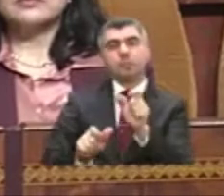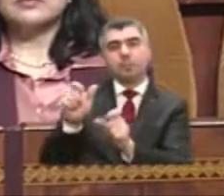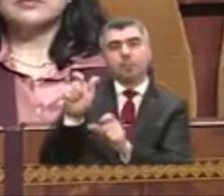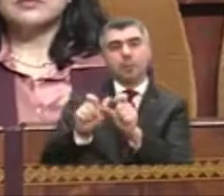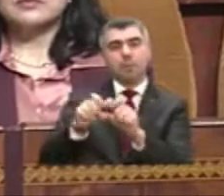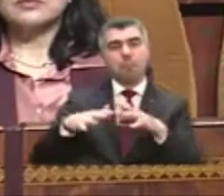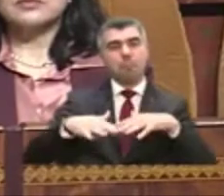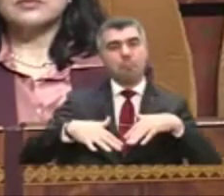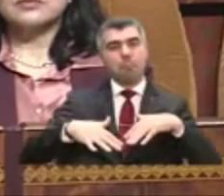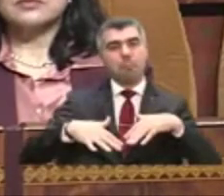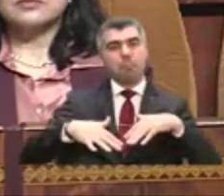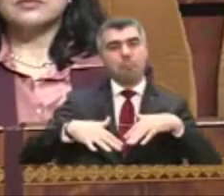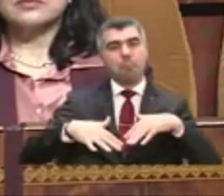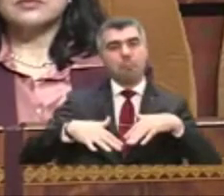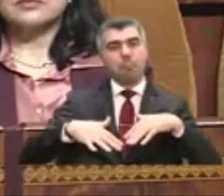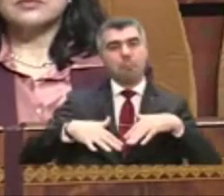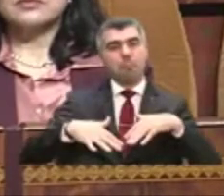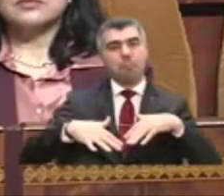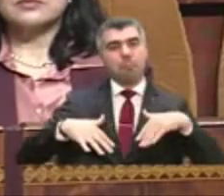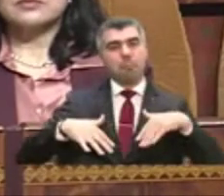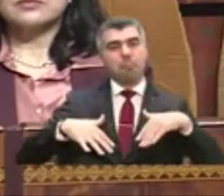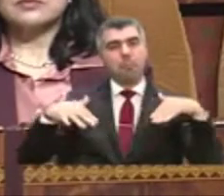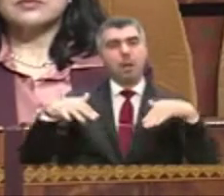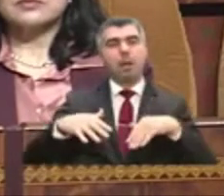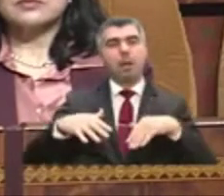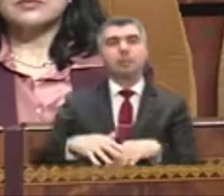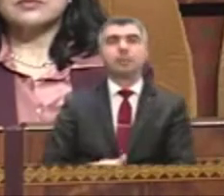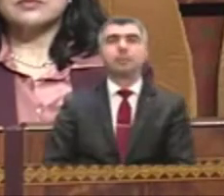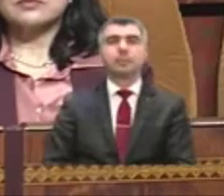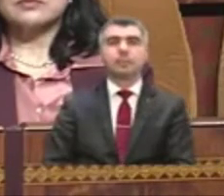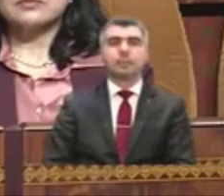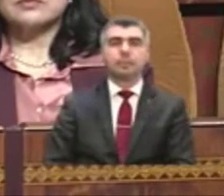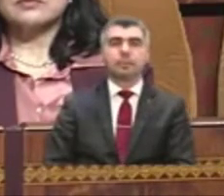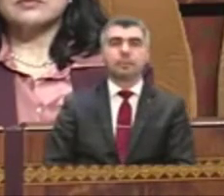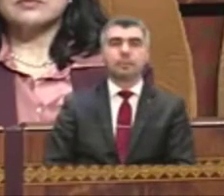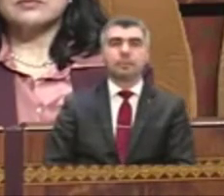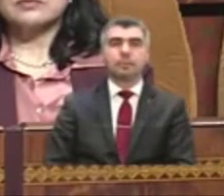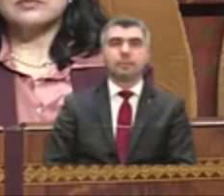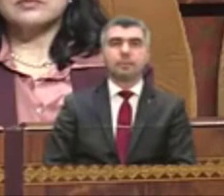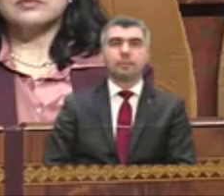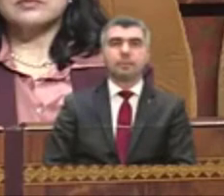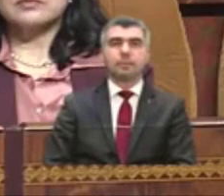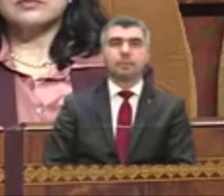والسادة النواب، والسادة النواب.